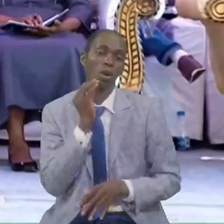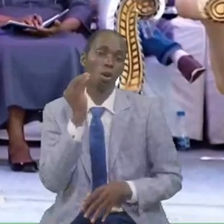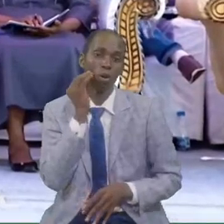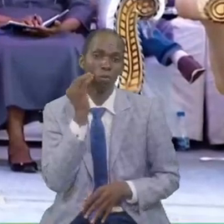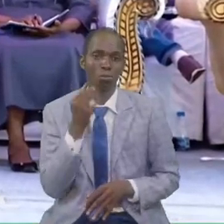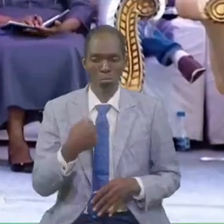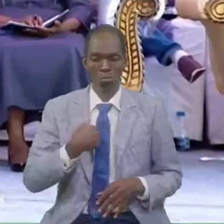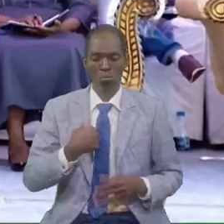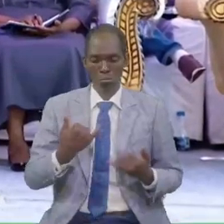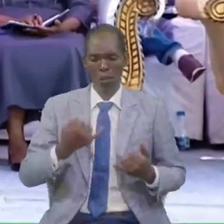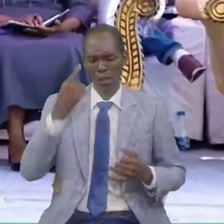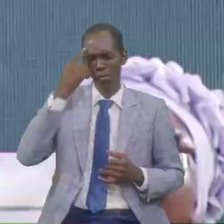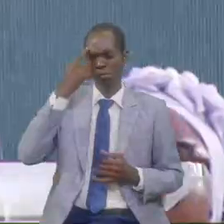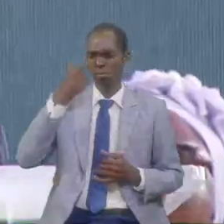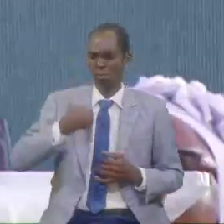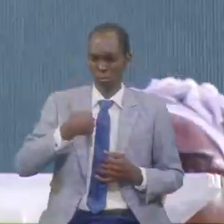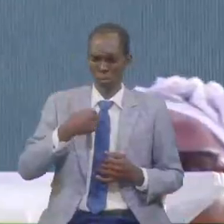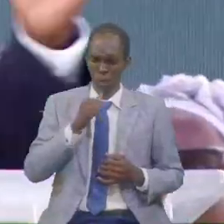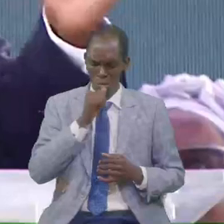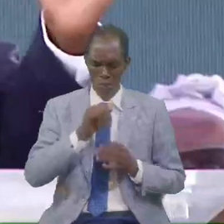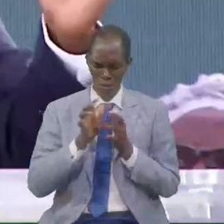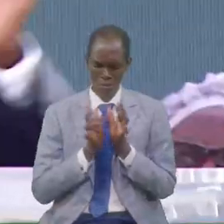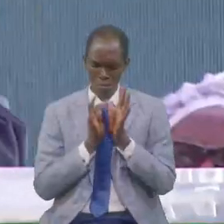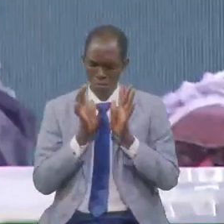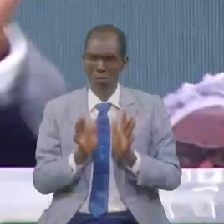Alors, je me suis dit que j'étais chrétien.